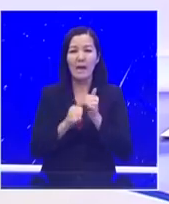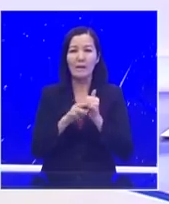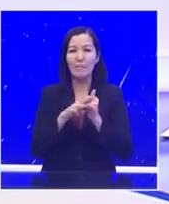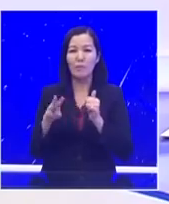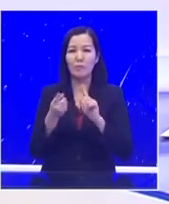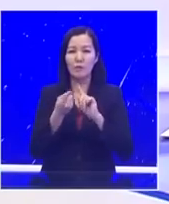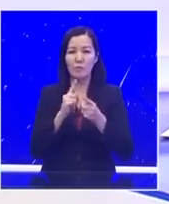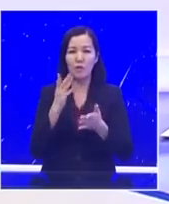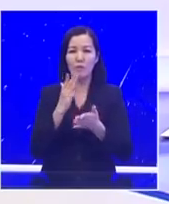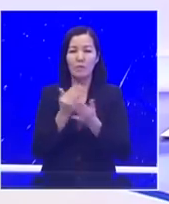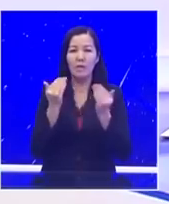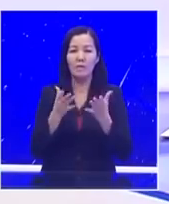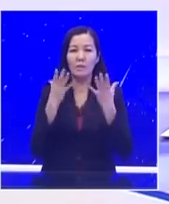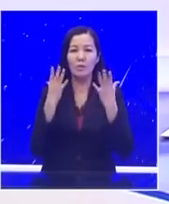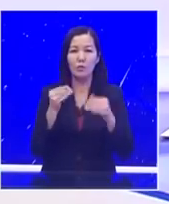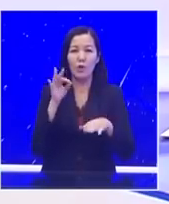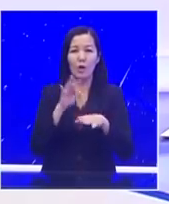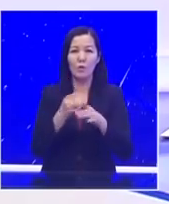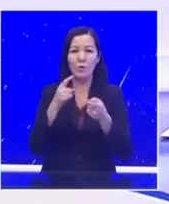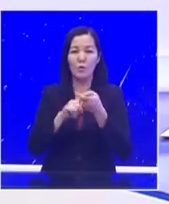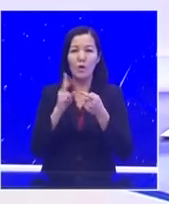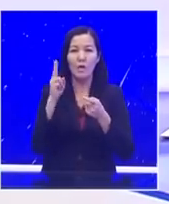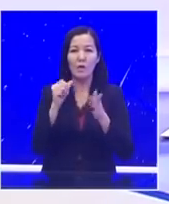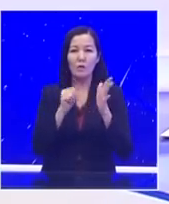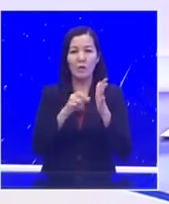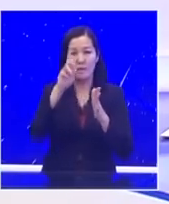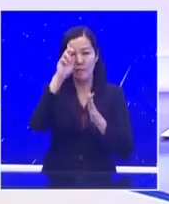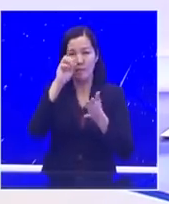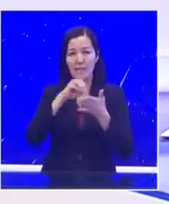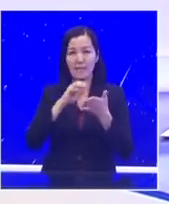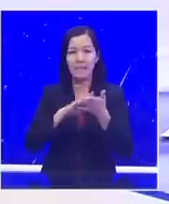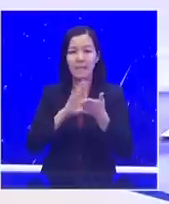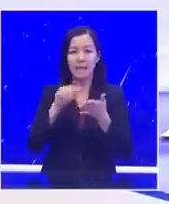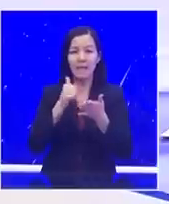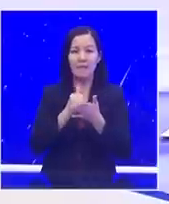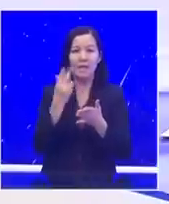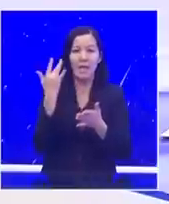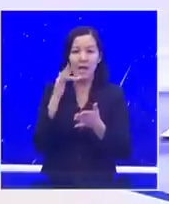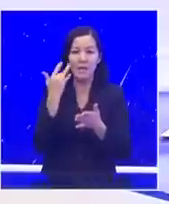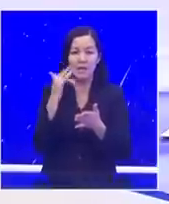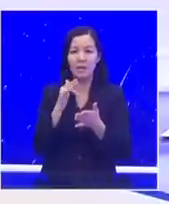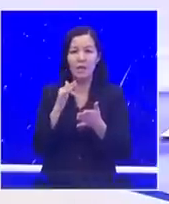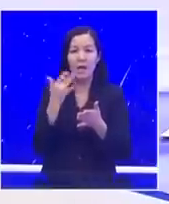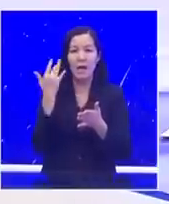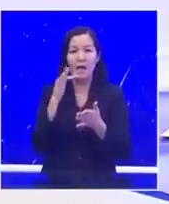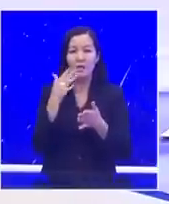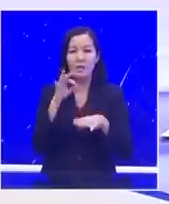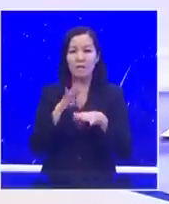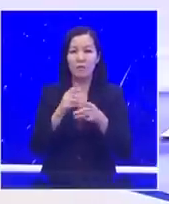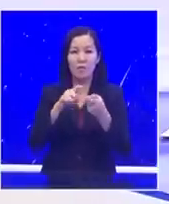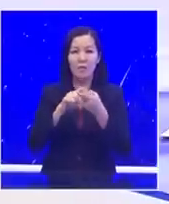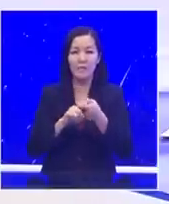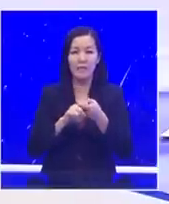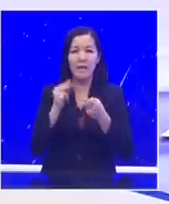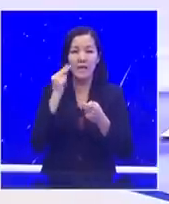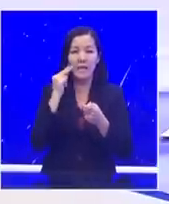сайын өзгеріп жатыр. Қазіргі күні COVID-19 вирусы 206 елде тіркелген, негізгісі ақш елі. Құрама штатта коронавирус жұқтырғандар